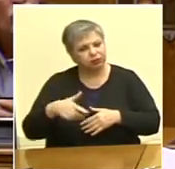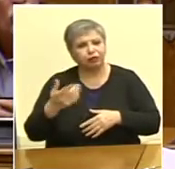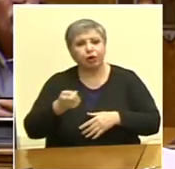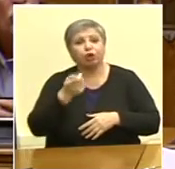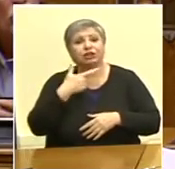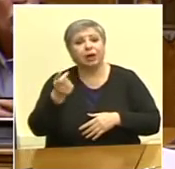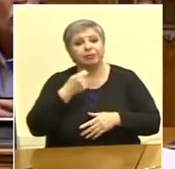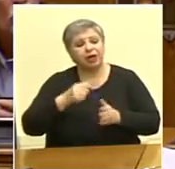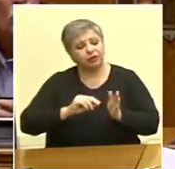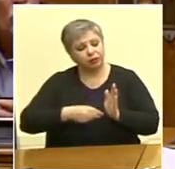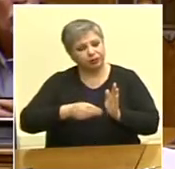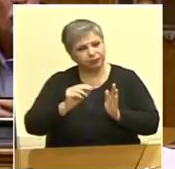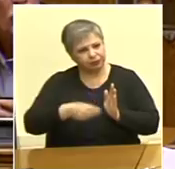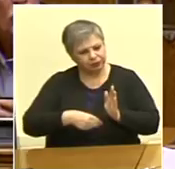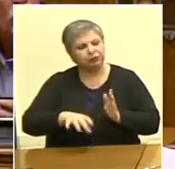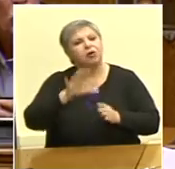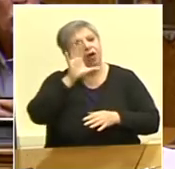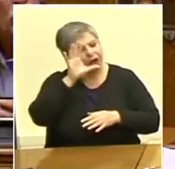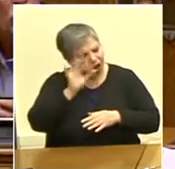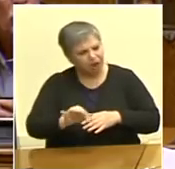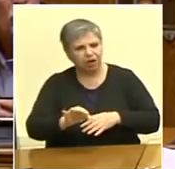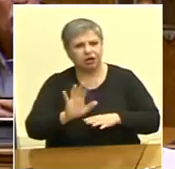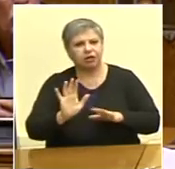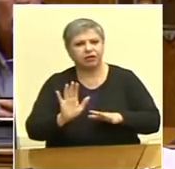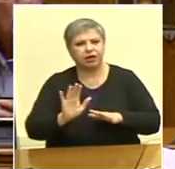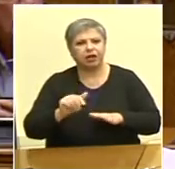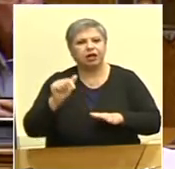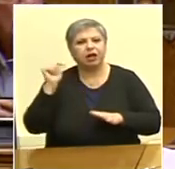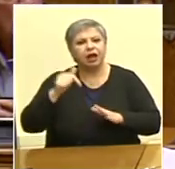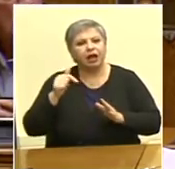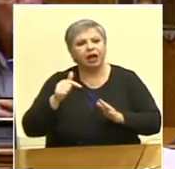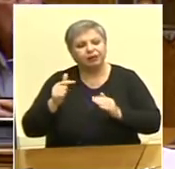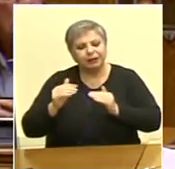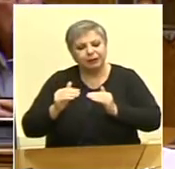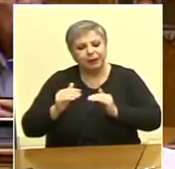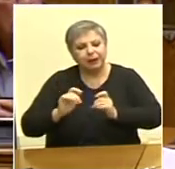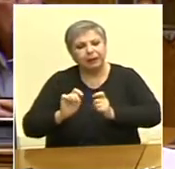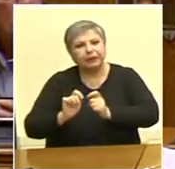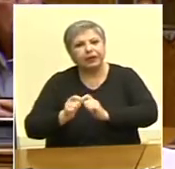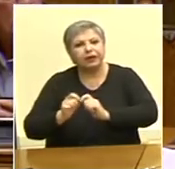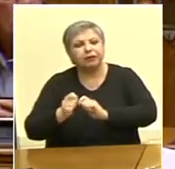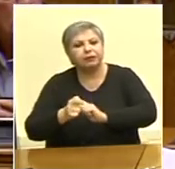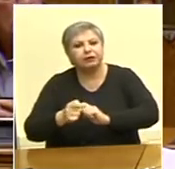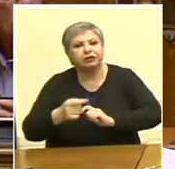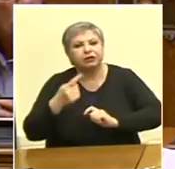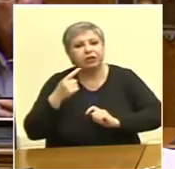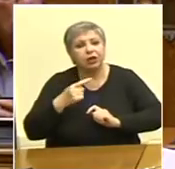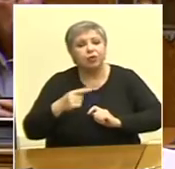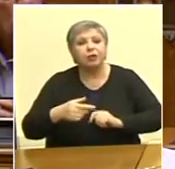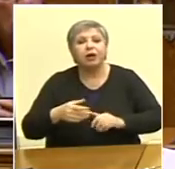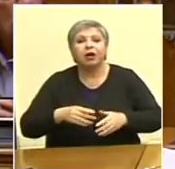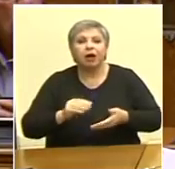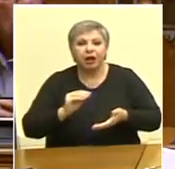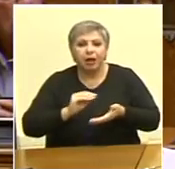πράγματι οδηγηθήκαμε σε μια ήπια δημοσιονομική προσαρμογή. Δίνοντας όμως βάρος, επαναλαμβάνω, στις